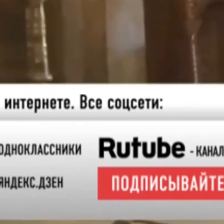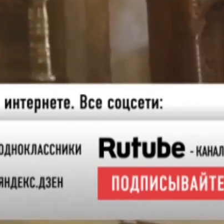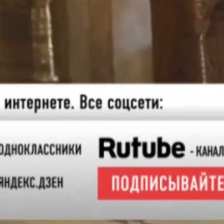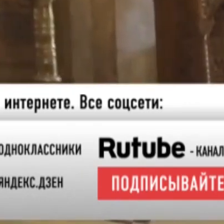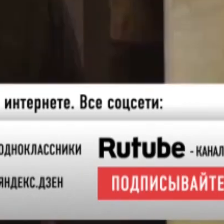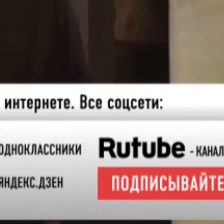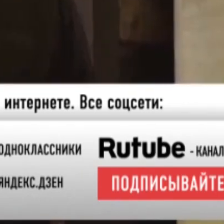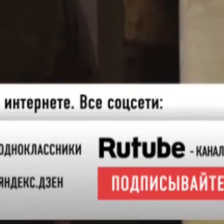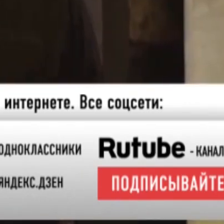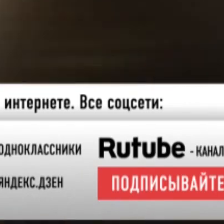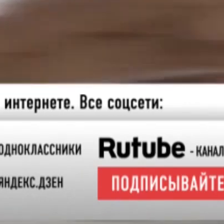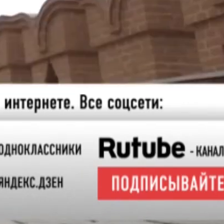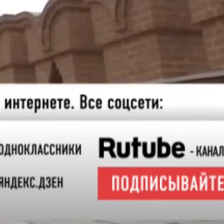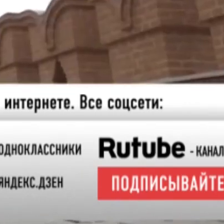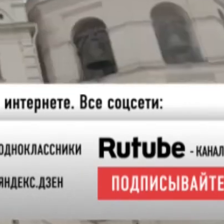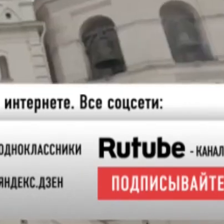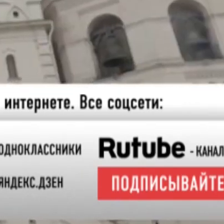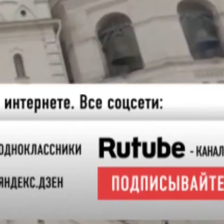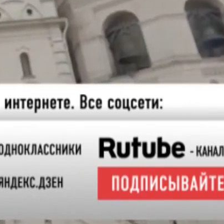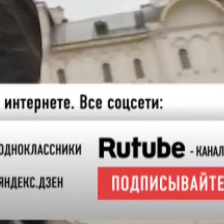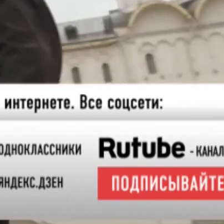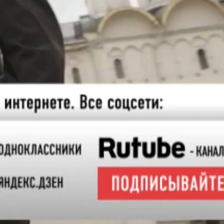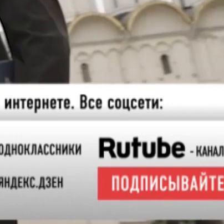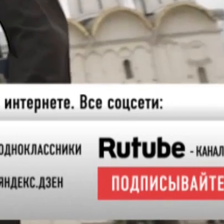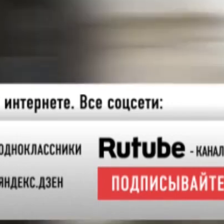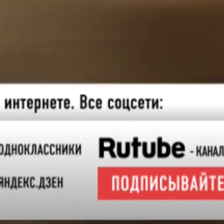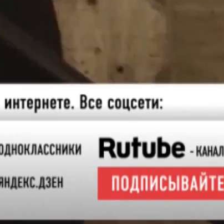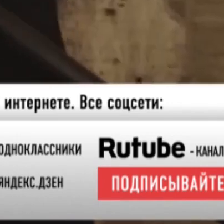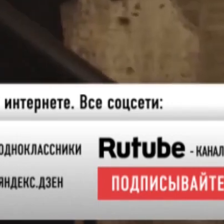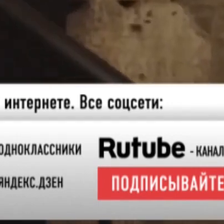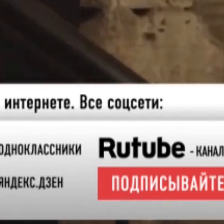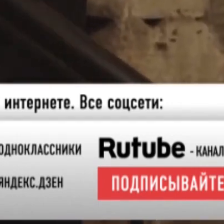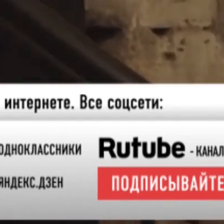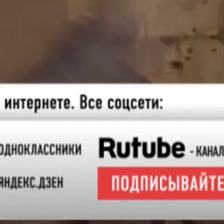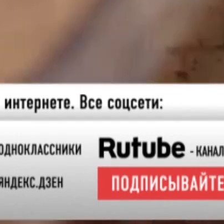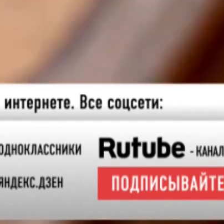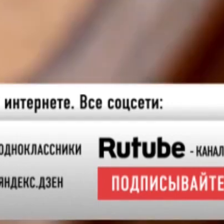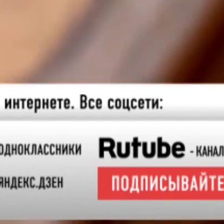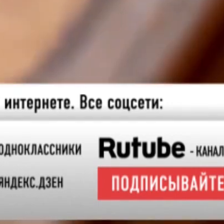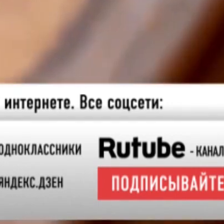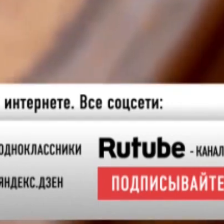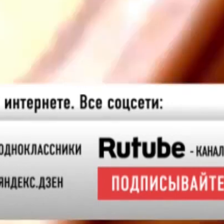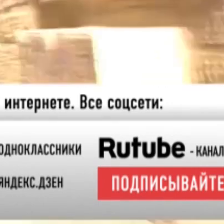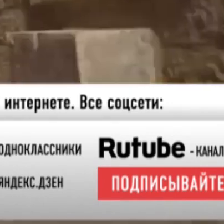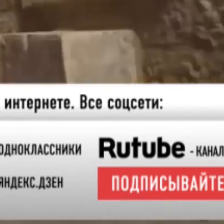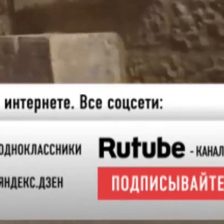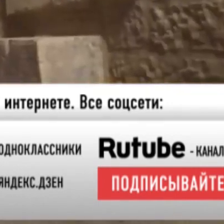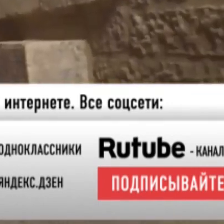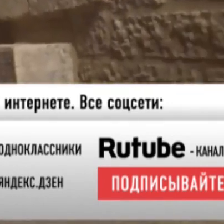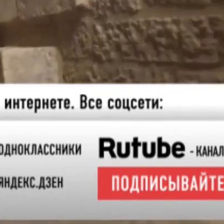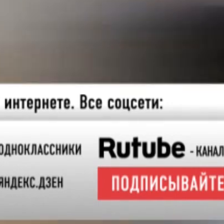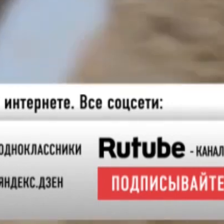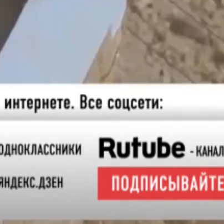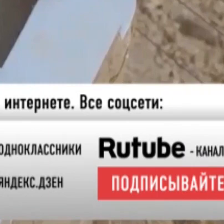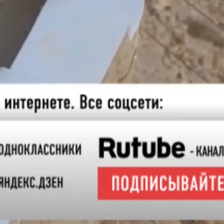стала восхождением к Нему по лестнице? Наша цель – это Христос.